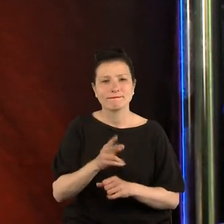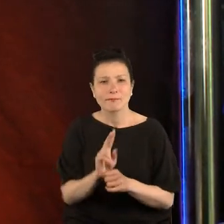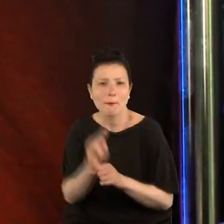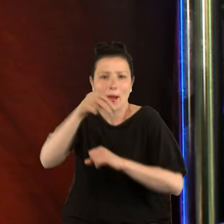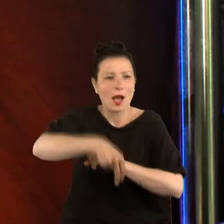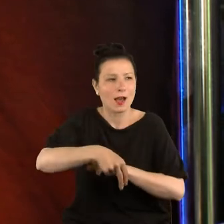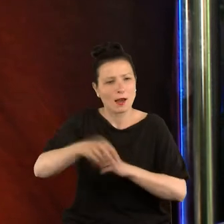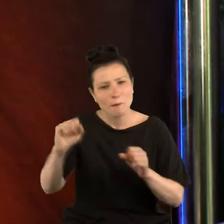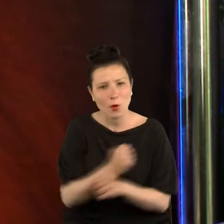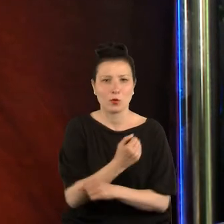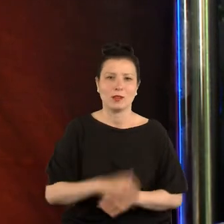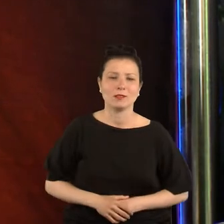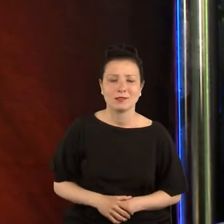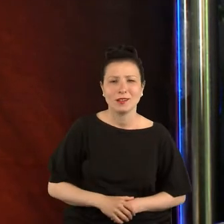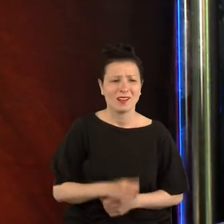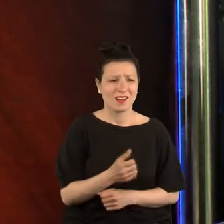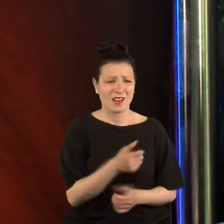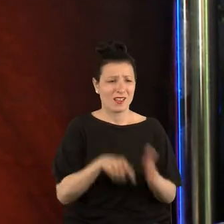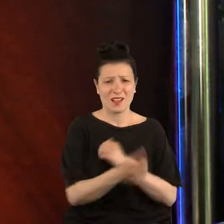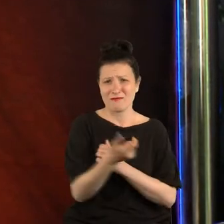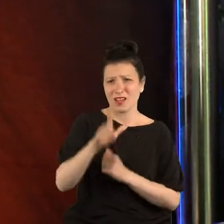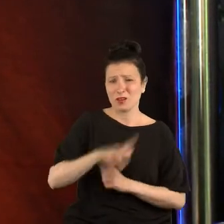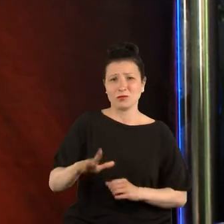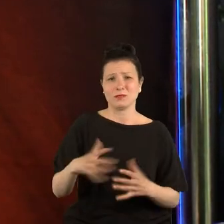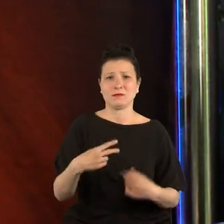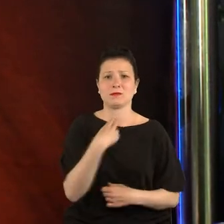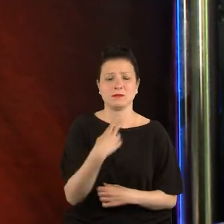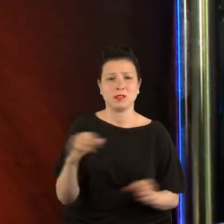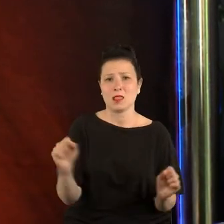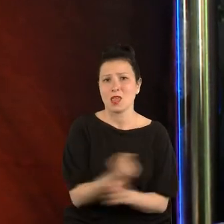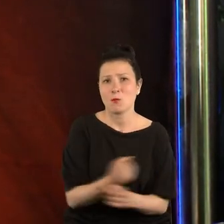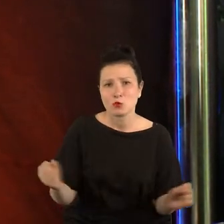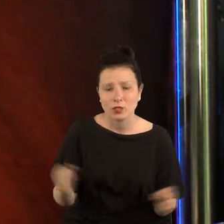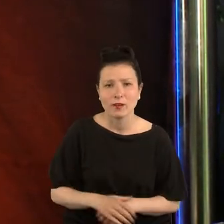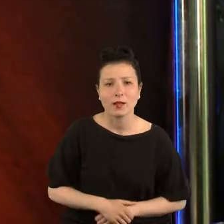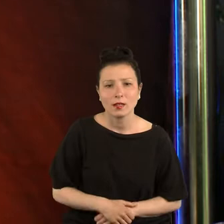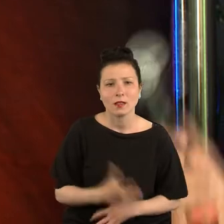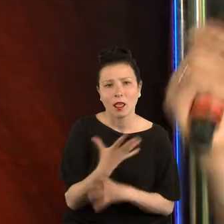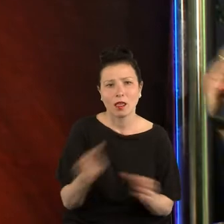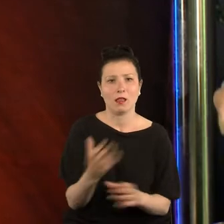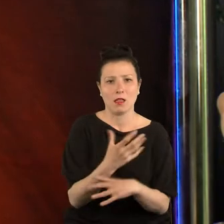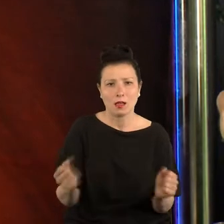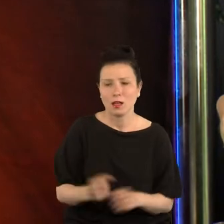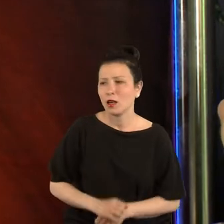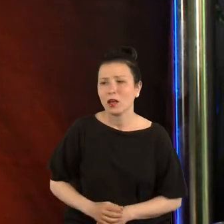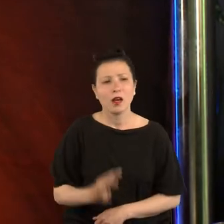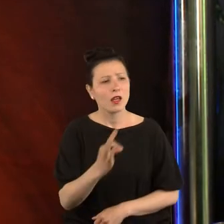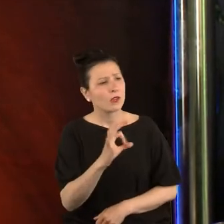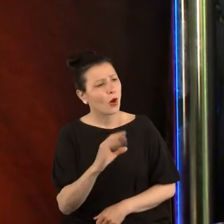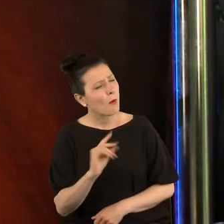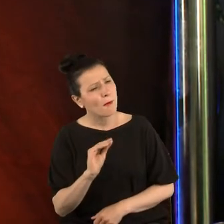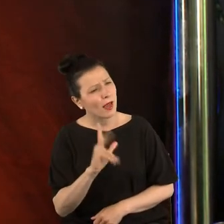sytuacji, w której dla wielu ludzi byłoby to nie do przeskoczenia. Przepraszam, że o to zapytam. Tomku, powiedzcie Tomku, coś tym tobie młodym pomógł